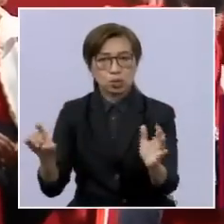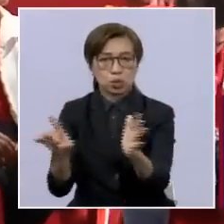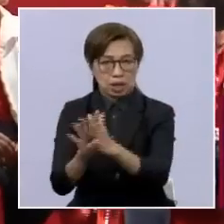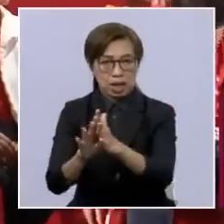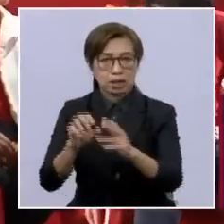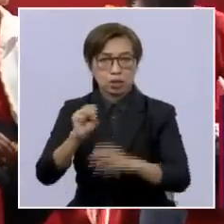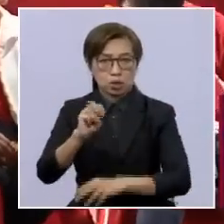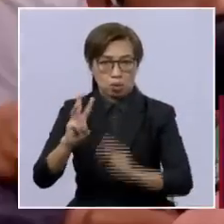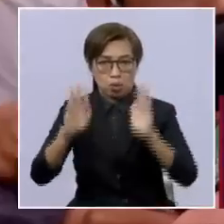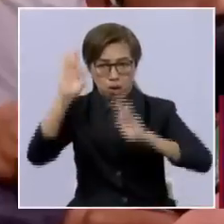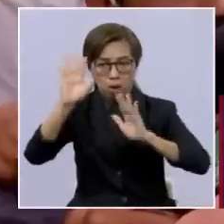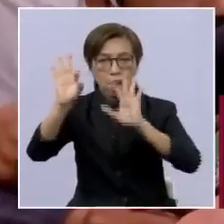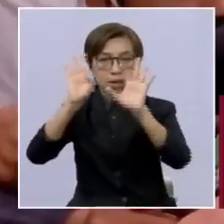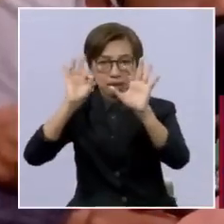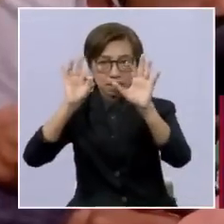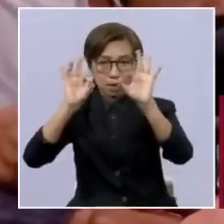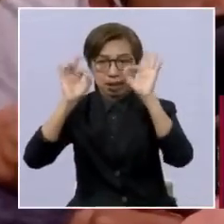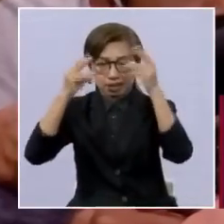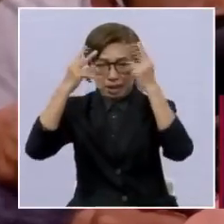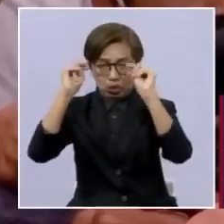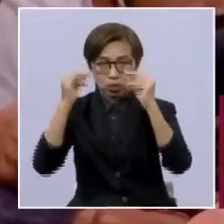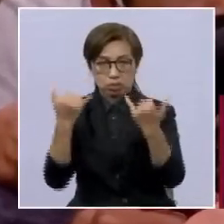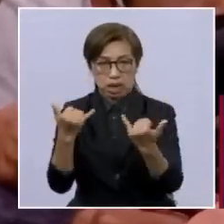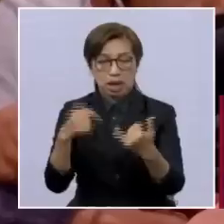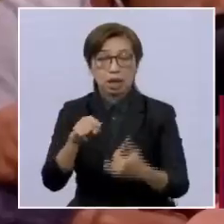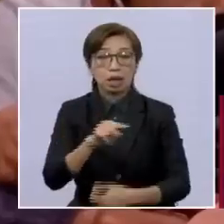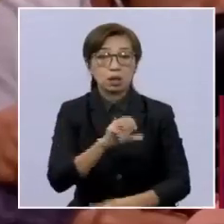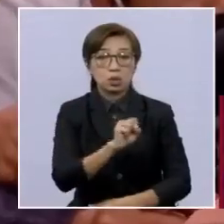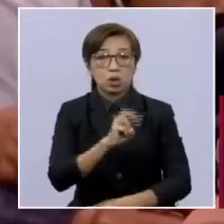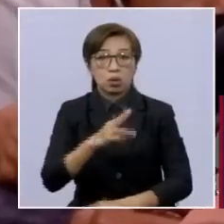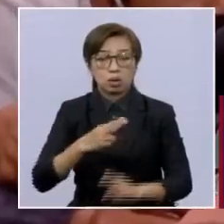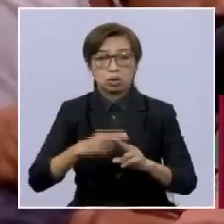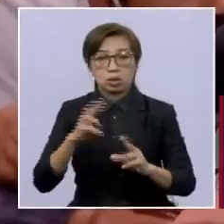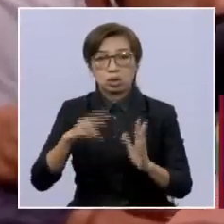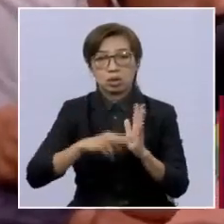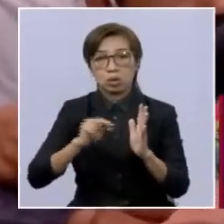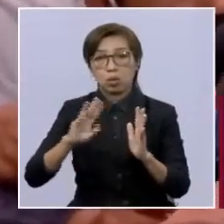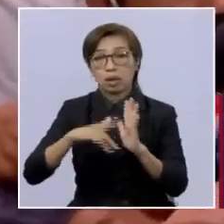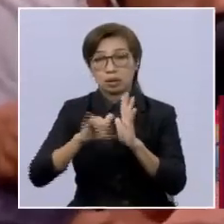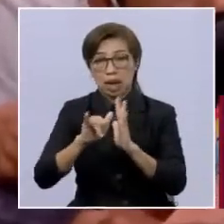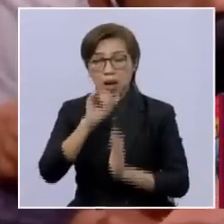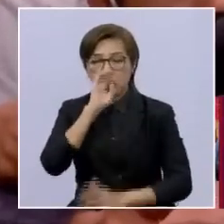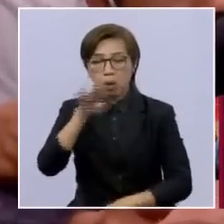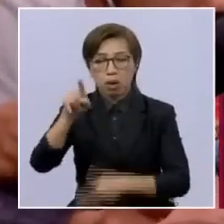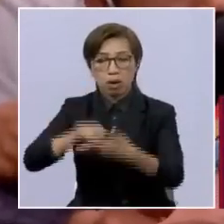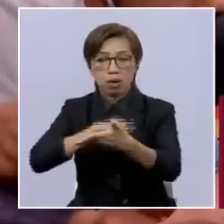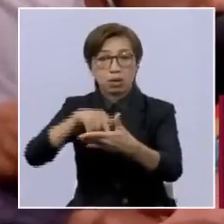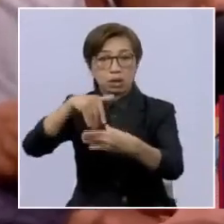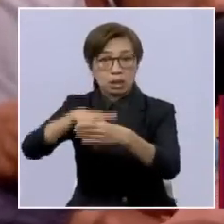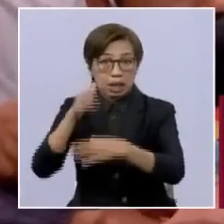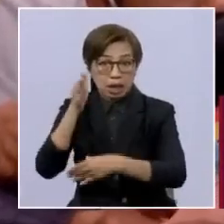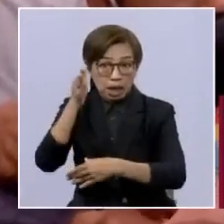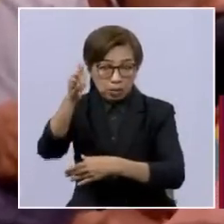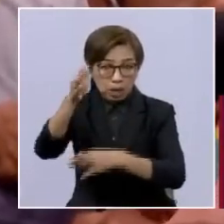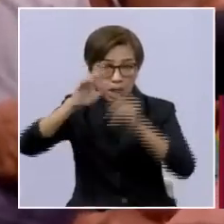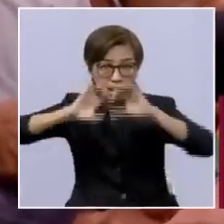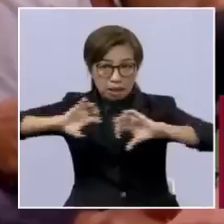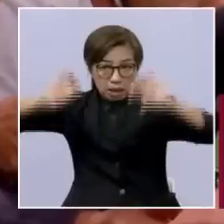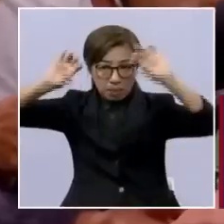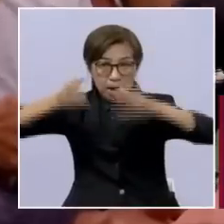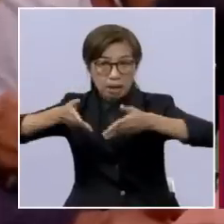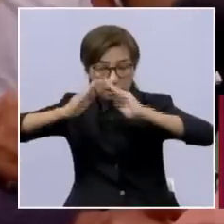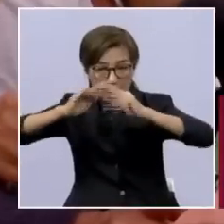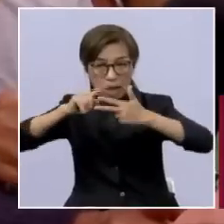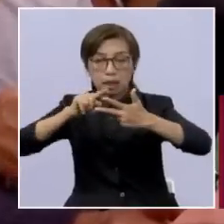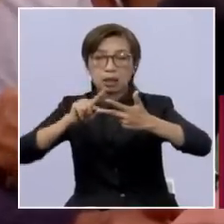ริออกมาส่งสัญญาณประมาณว่าในมุมมองของสวกับการเลือกตั้งครั้งหน้าการจัดตั้งรัฐบาลและการโหวตเลือกนาย